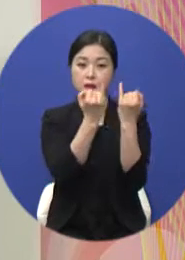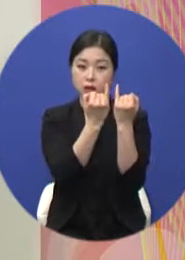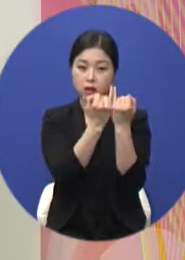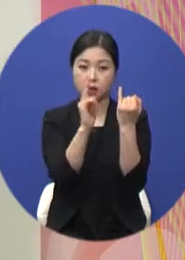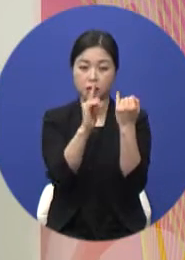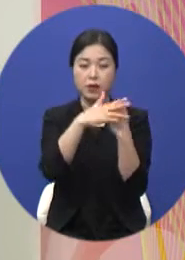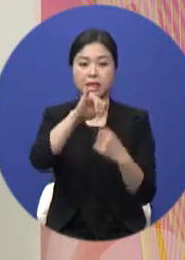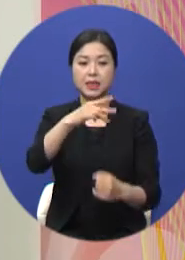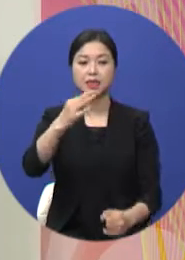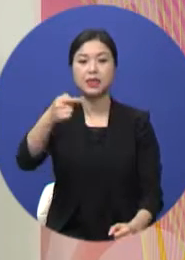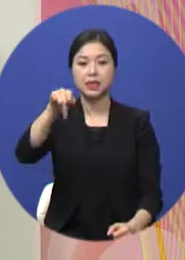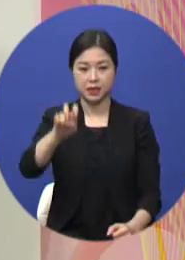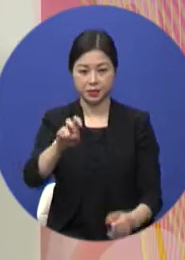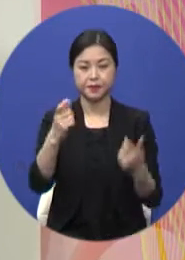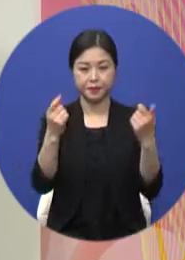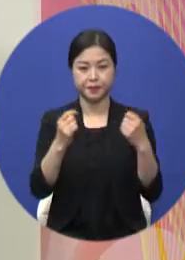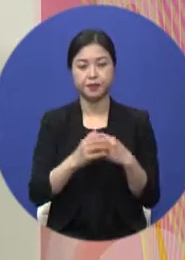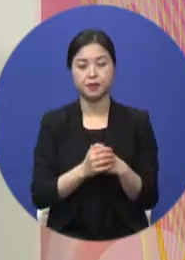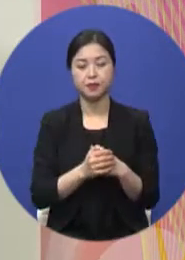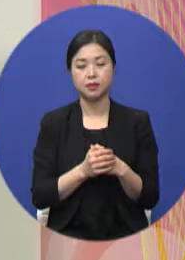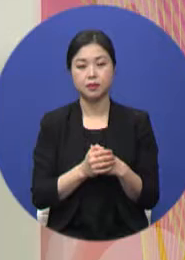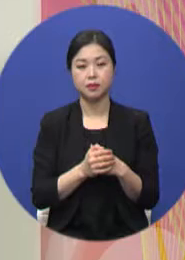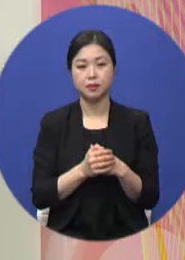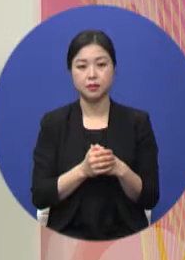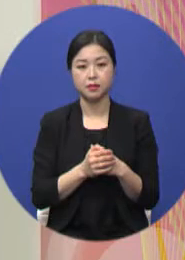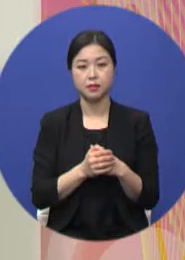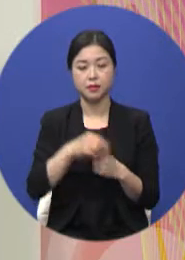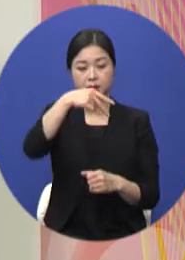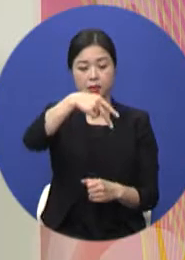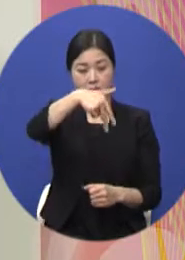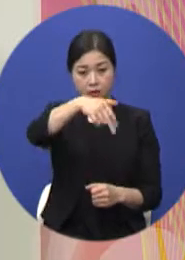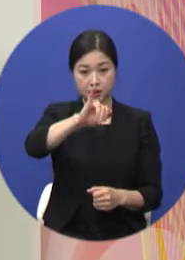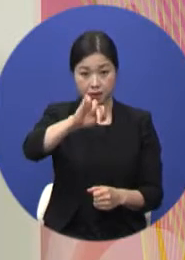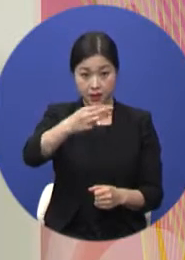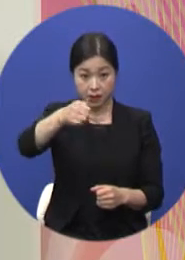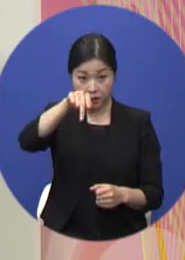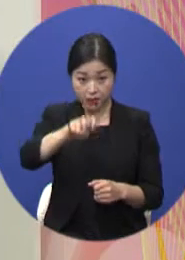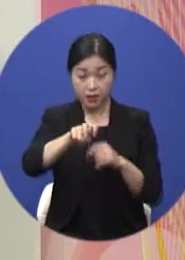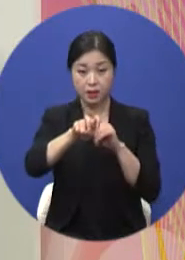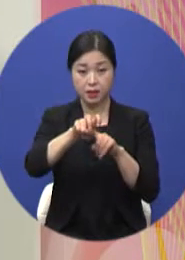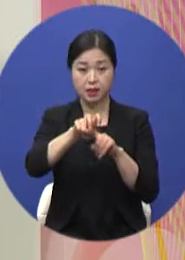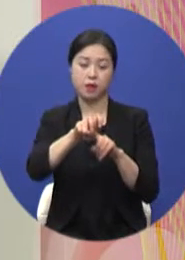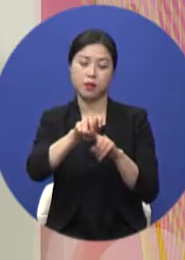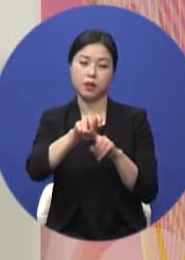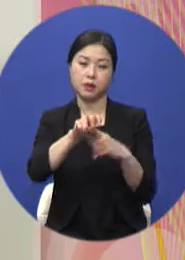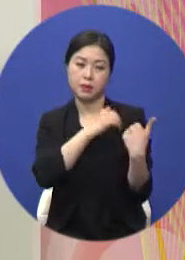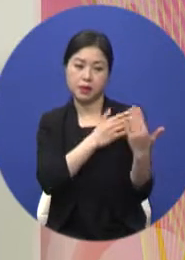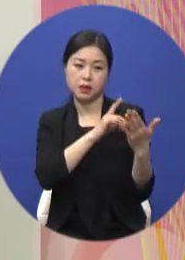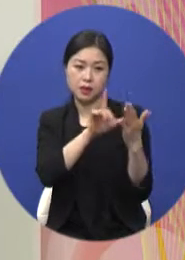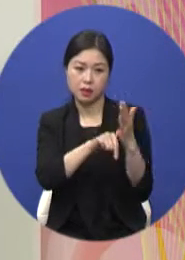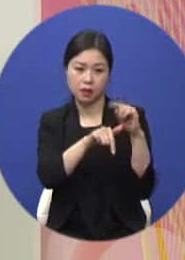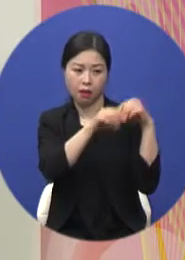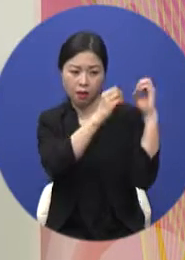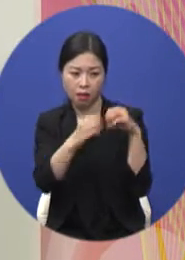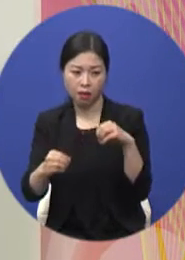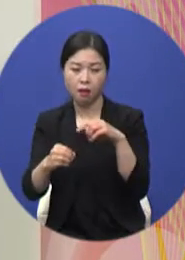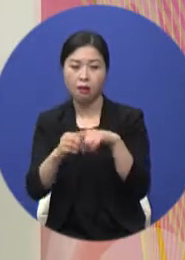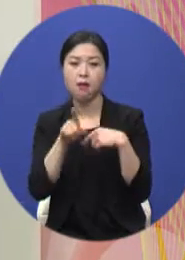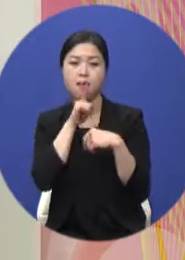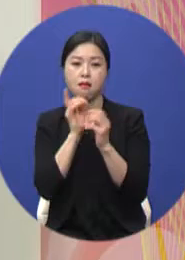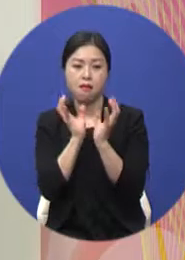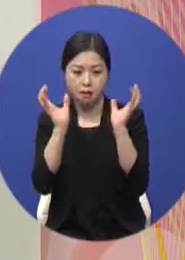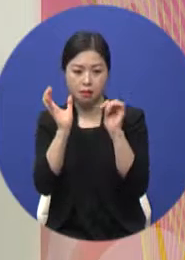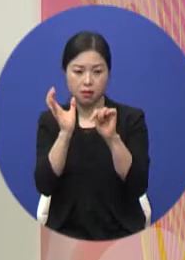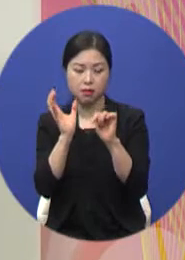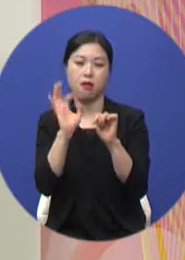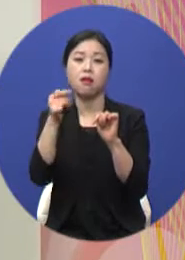바로 이 질염이에요. 아, 그래요? 질염이고 이제 질염을 갖다 방치했을 때 가장 안 좋은 게 골반염으로 이제 확산이 되면 그것이